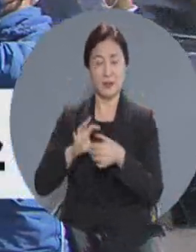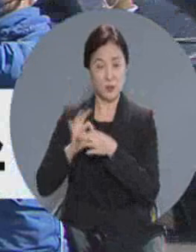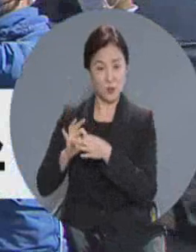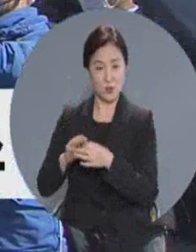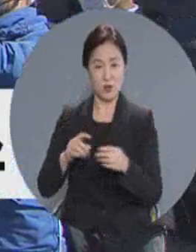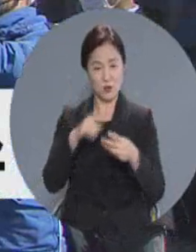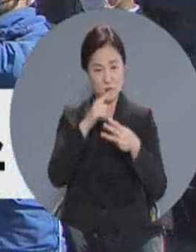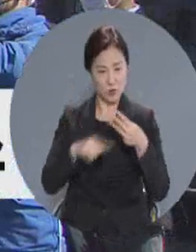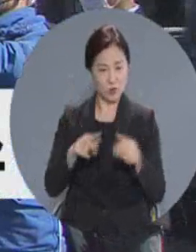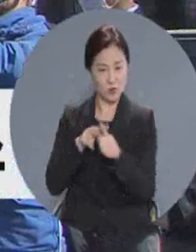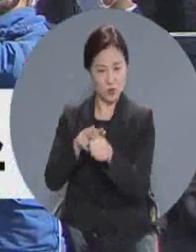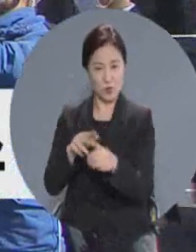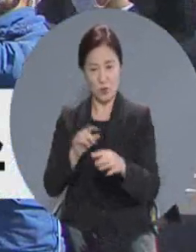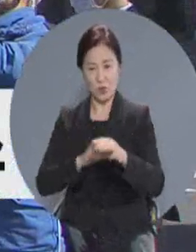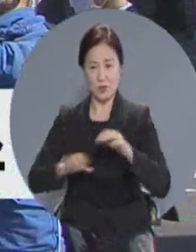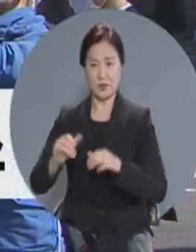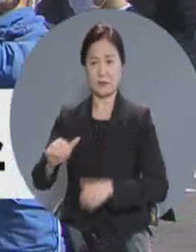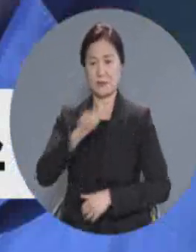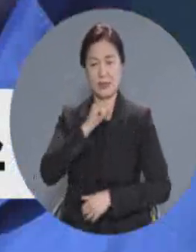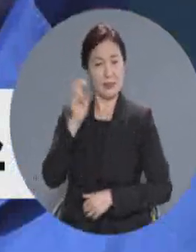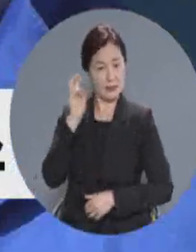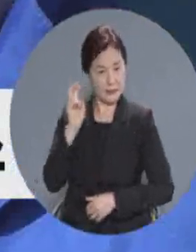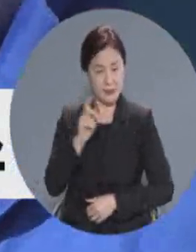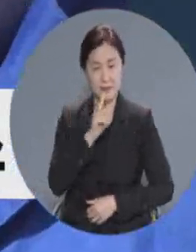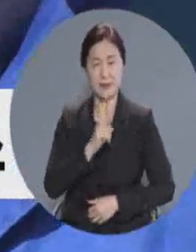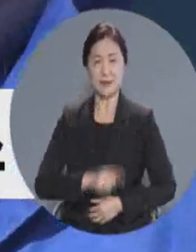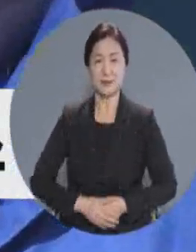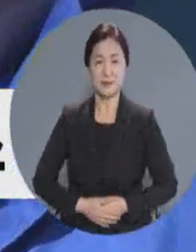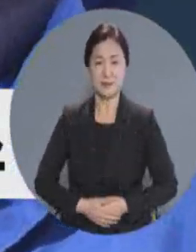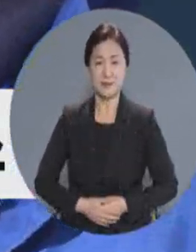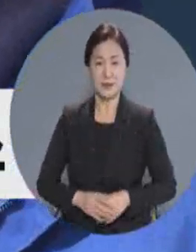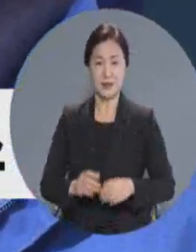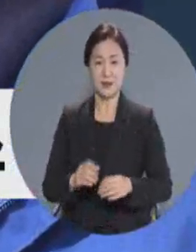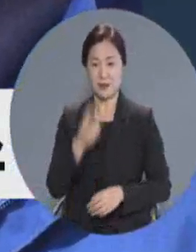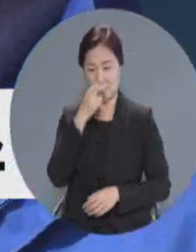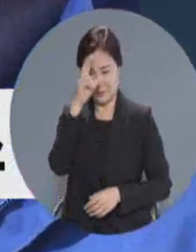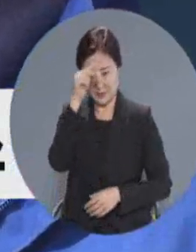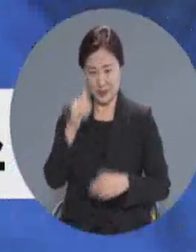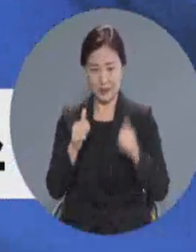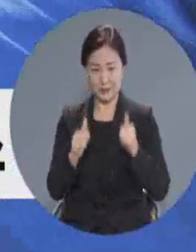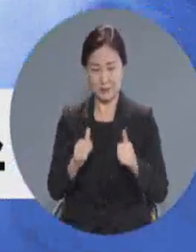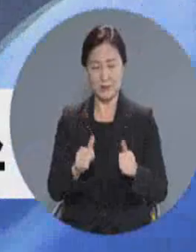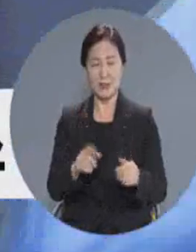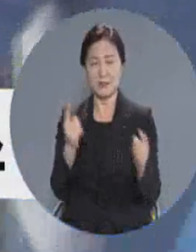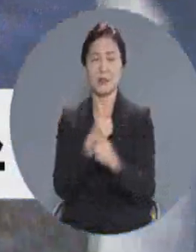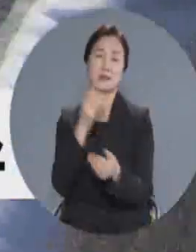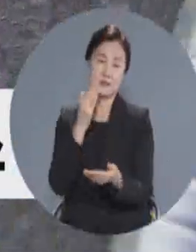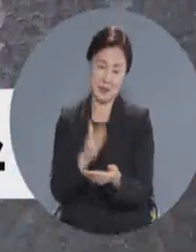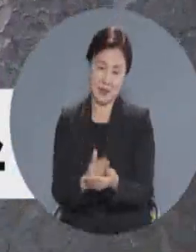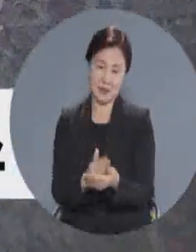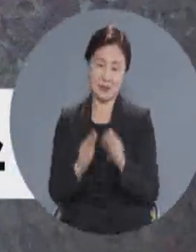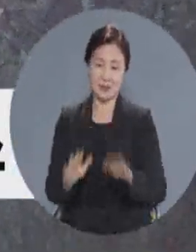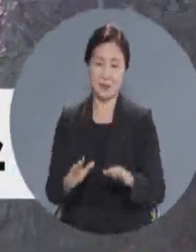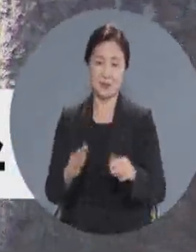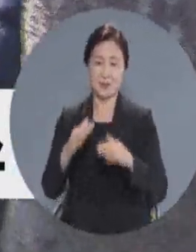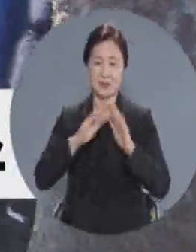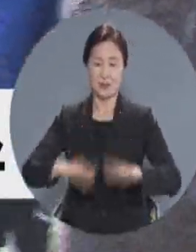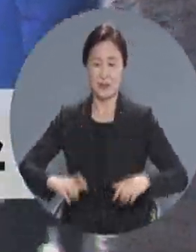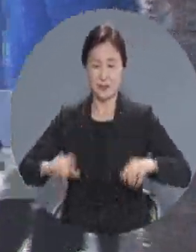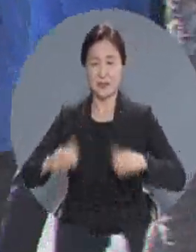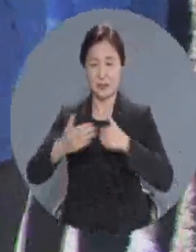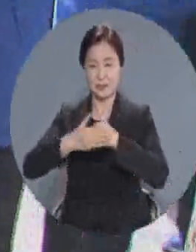측이 오히려 역풍을 맞을 것으로 예상한 송 대표는 검찰공화국으로 돌아가지 않도록 호남인들이 더욱 힘을